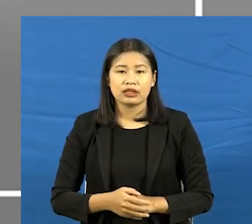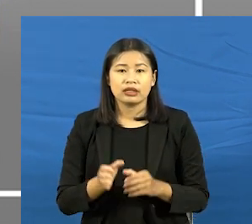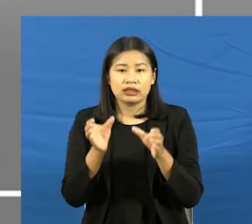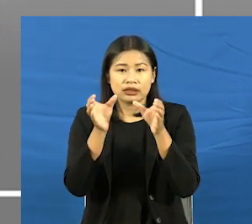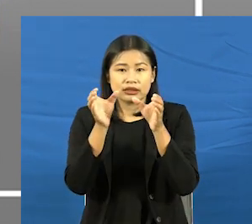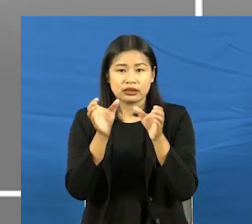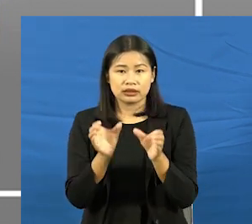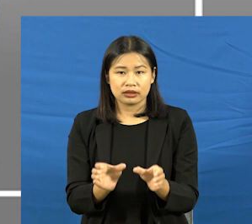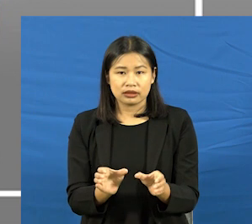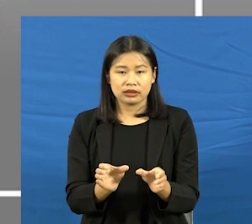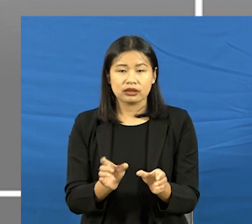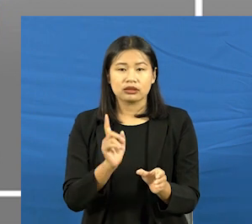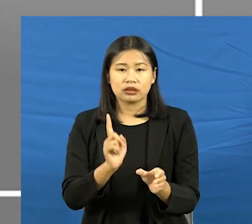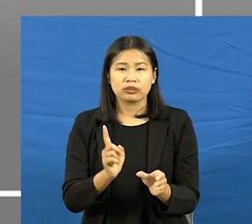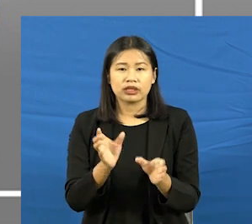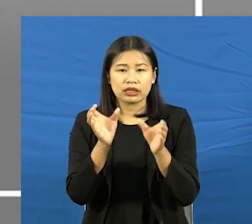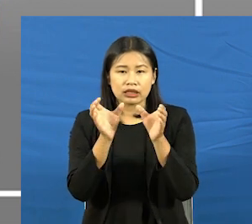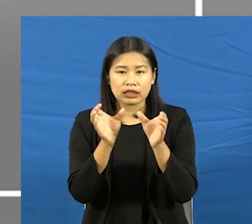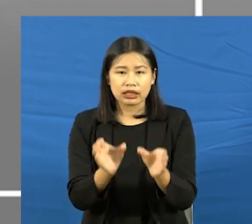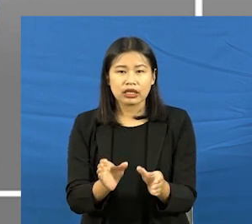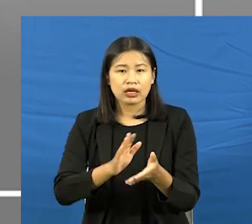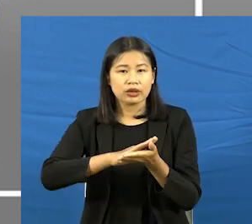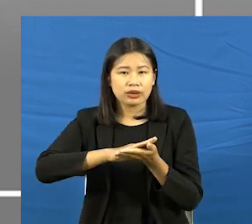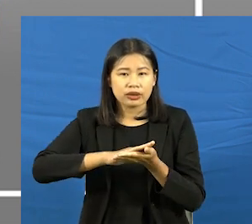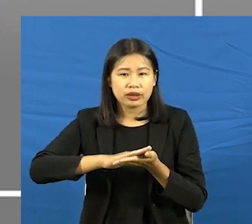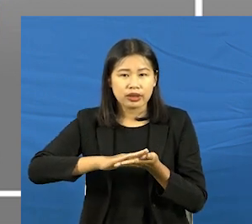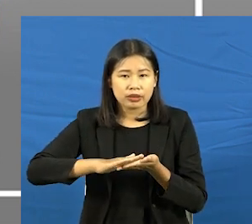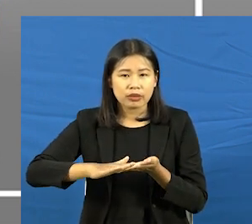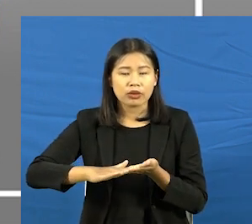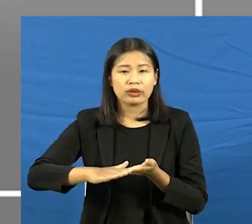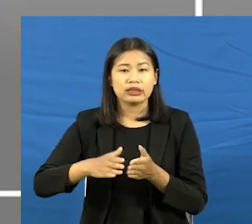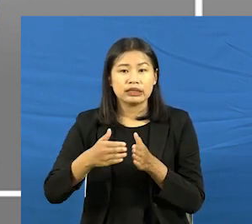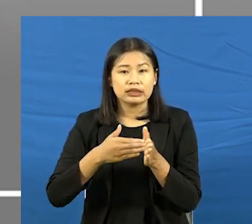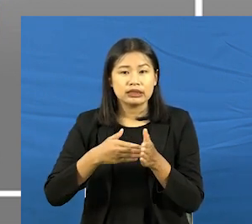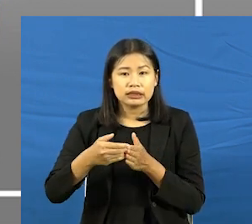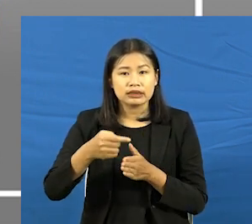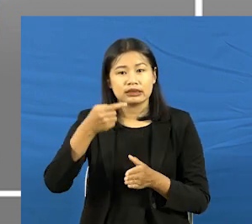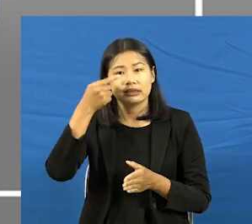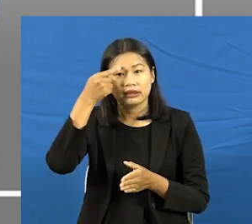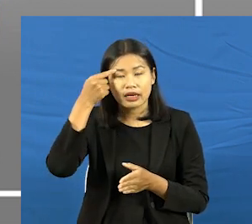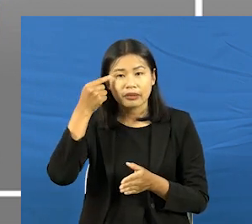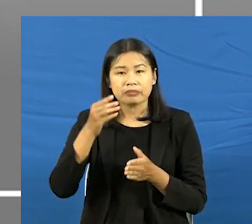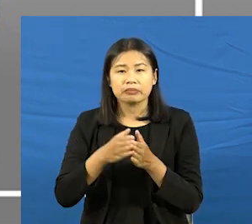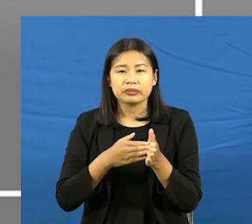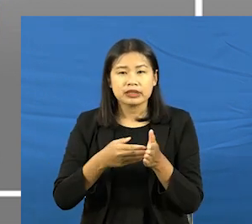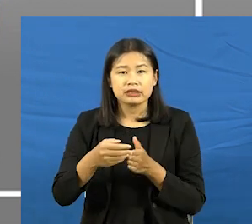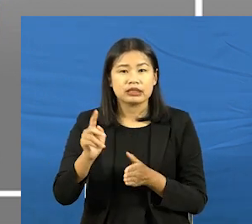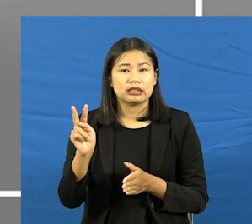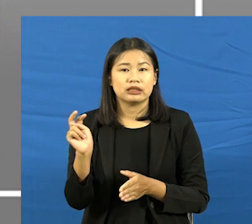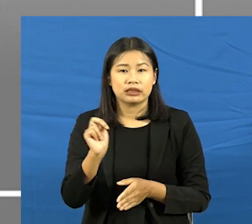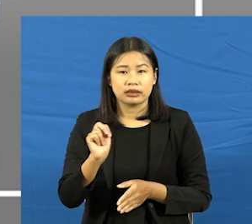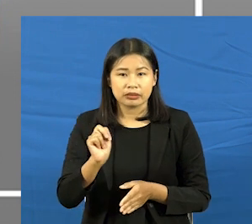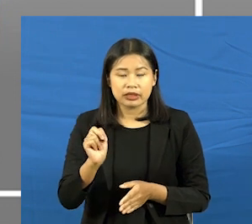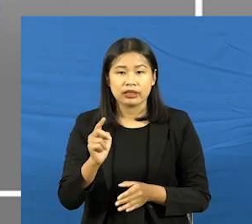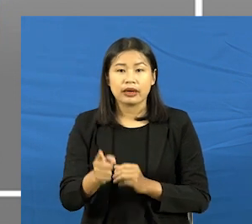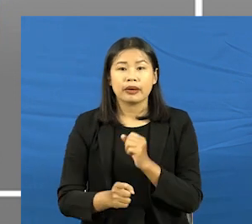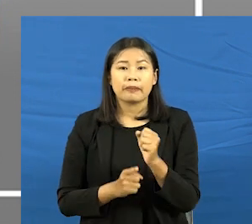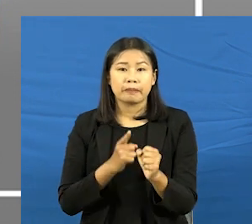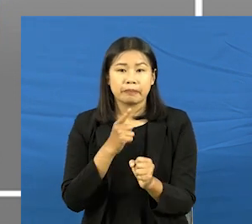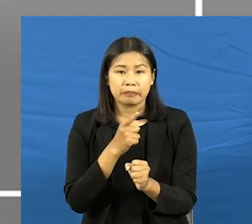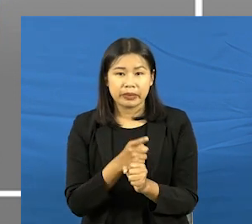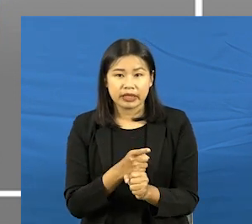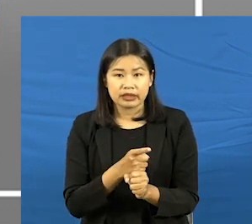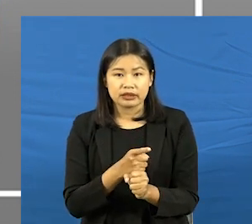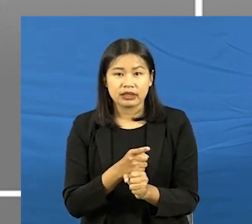ส่วนกางเกงนะครับกางเกงนั้นก็จะต้องเป็นกางเกงทรงสุภาพนะสีดำสีกรมท่าสำหรับปี